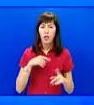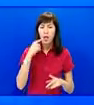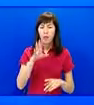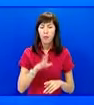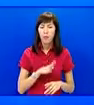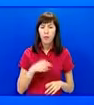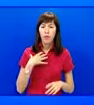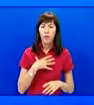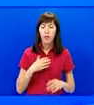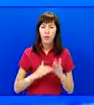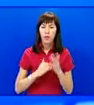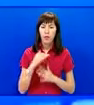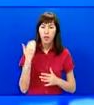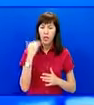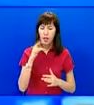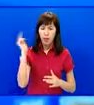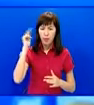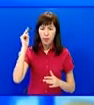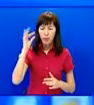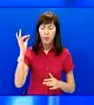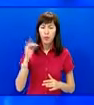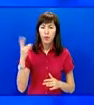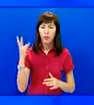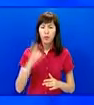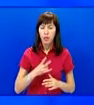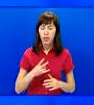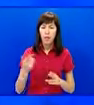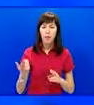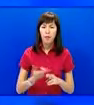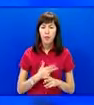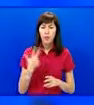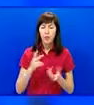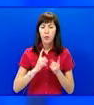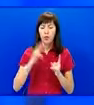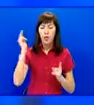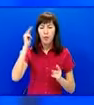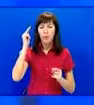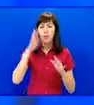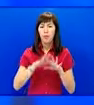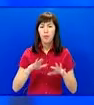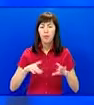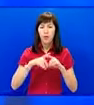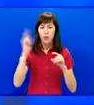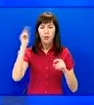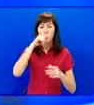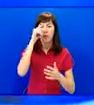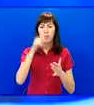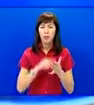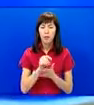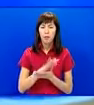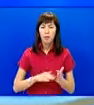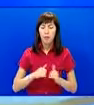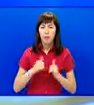говорилось о важности повышения качества обучения и необходимости ликвидации трехсменного обучения детей в школах. Вопросы